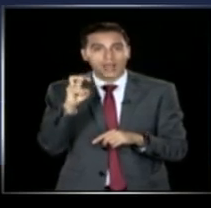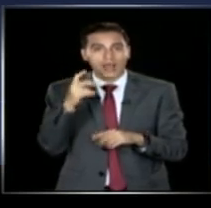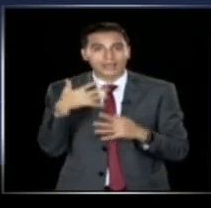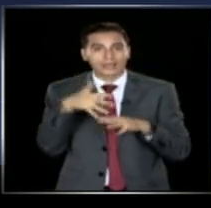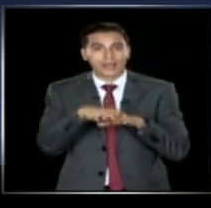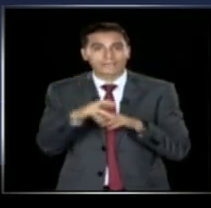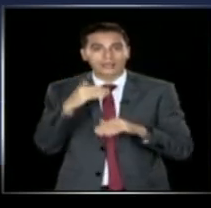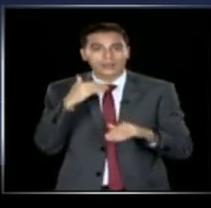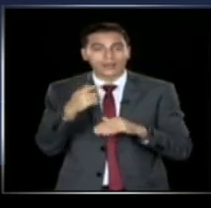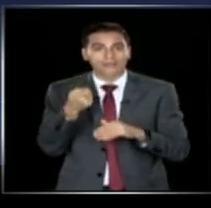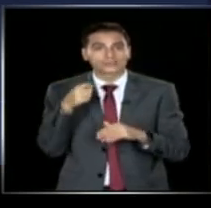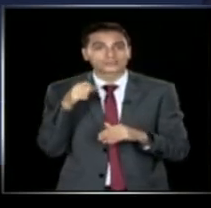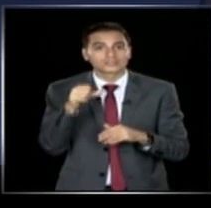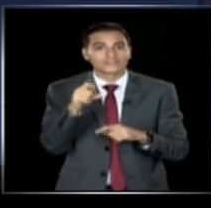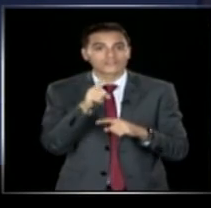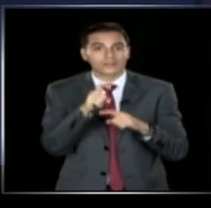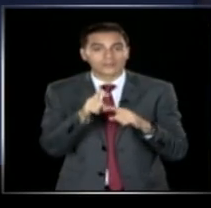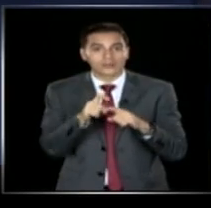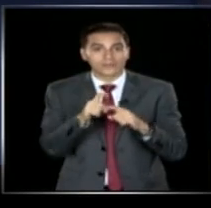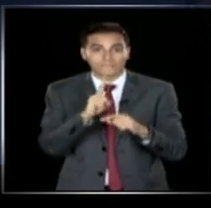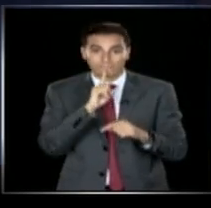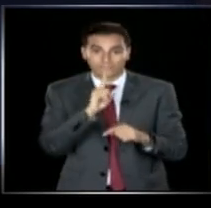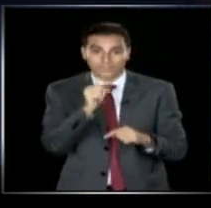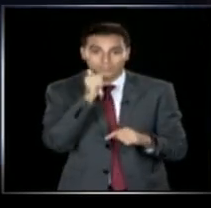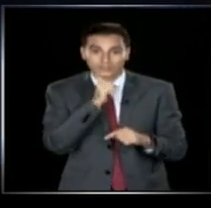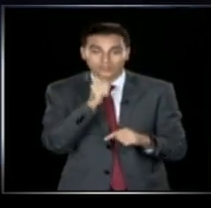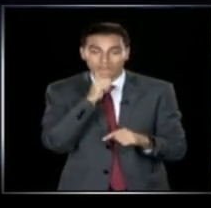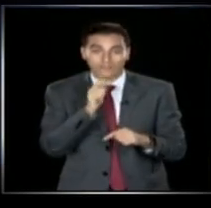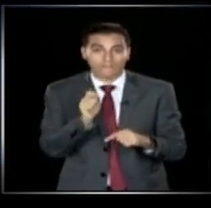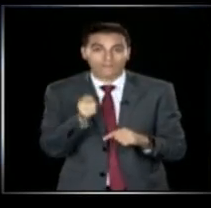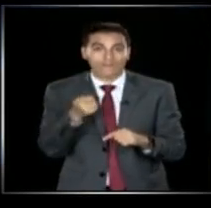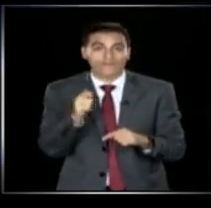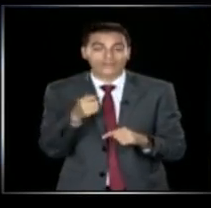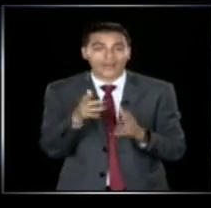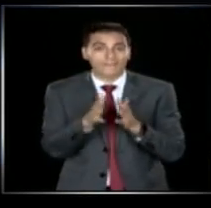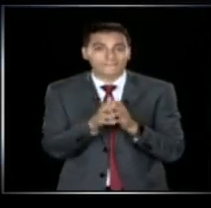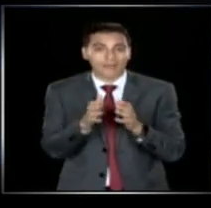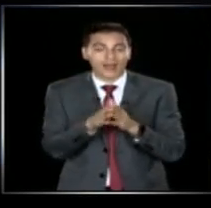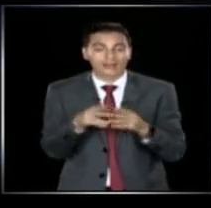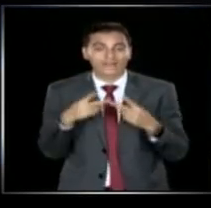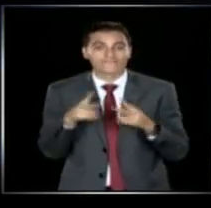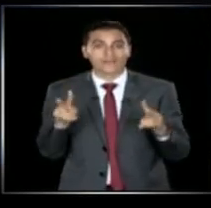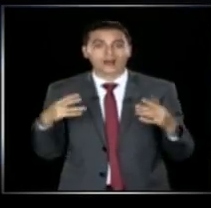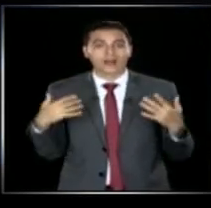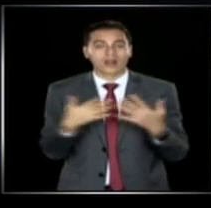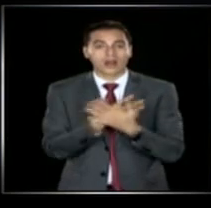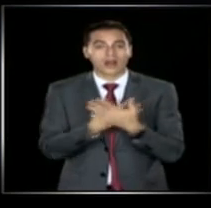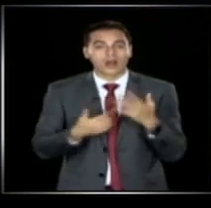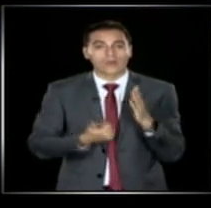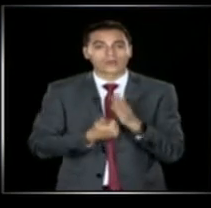95%. الصبر مفتاح الفرج، وعلي أكبر مثال للفرج والفرح